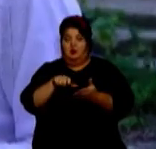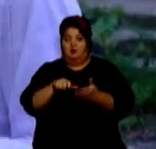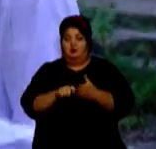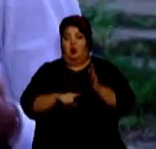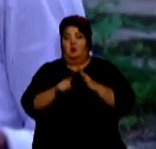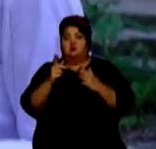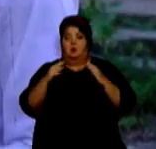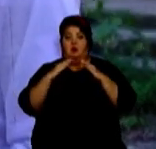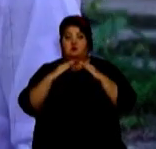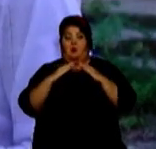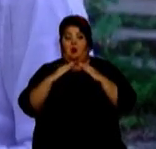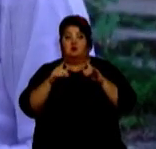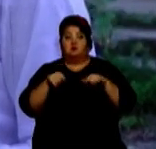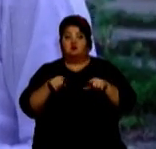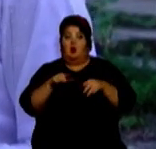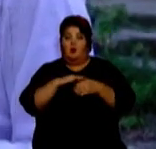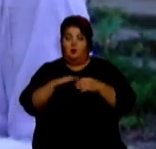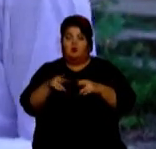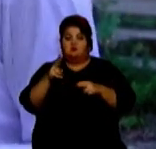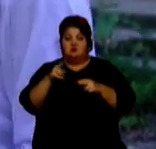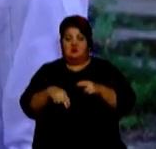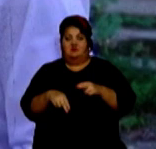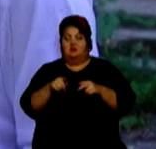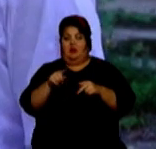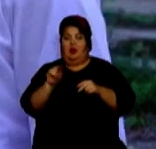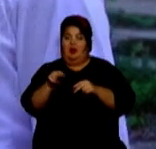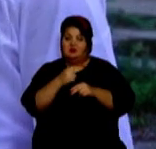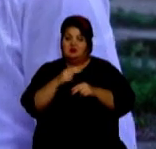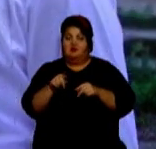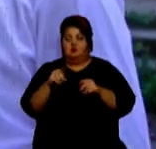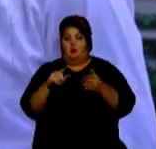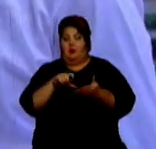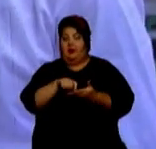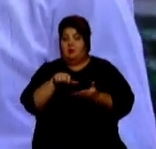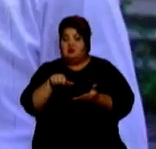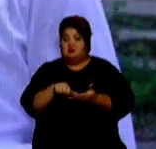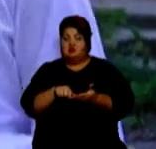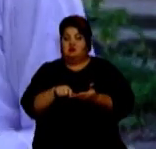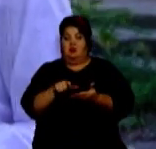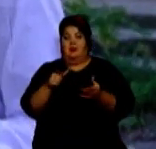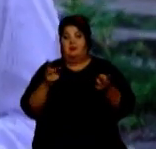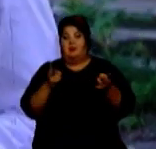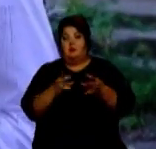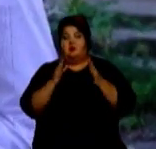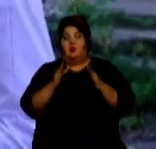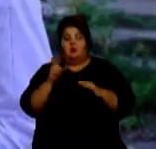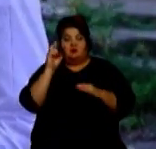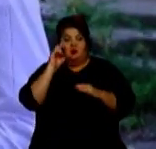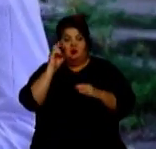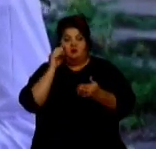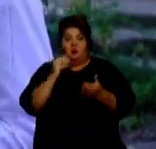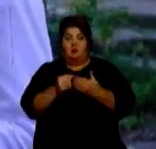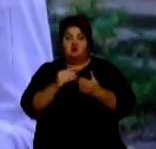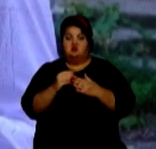даху. Для того, щоб його повністю завершити реконструкцію чи реставрацію навіть цього приміщення, то необхідно буде з державного бюджету